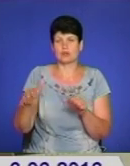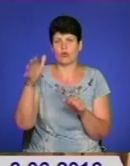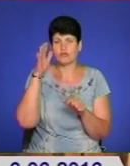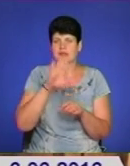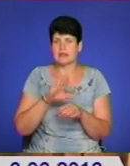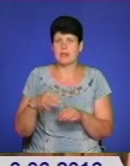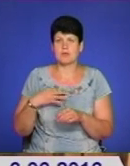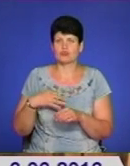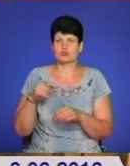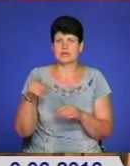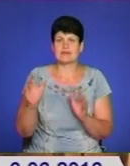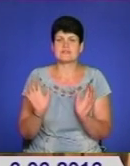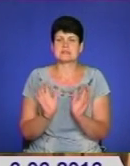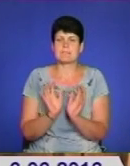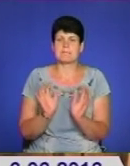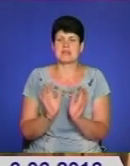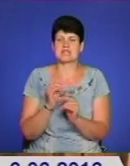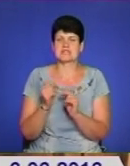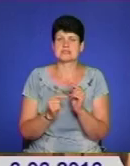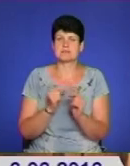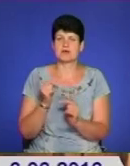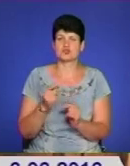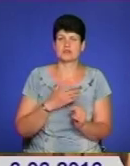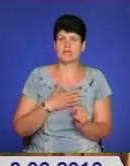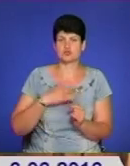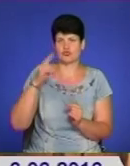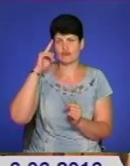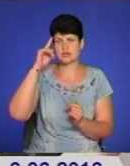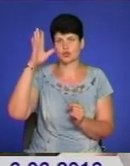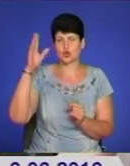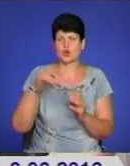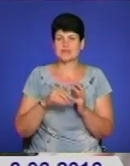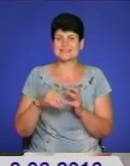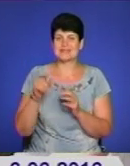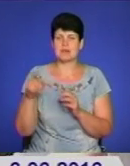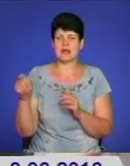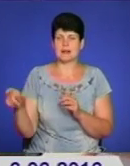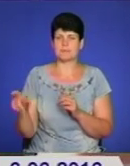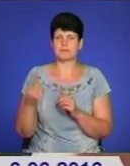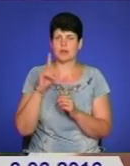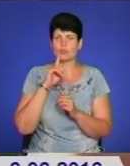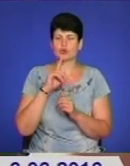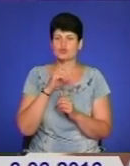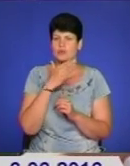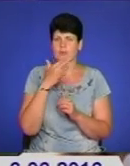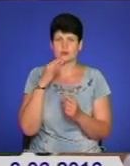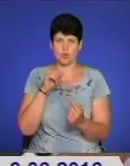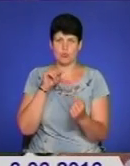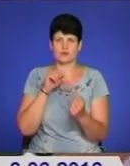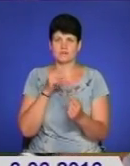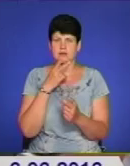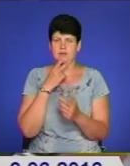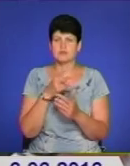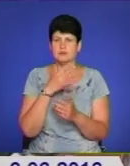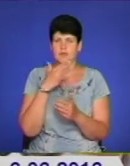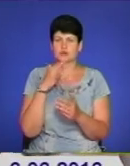у збереженні неоціненної спадщини нашого видатного земляка. Поки що багато противників бачу, але і